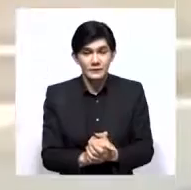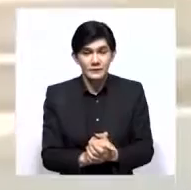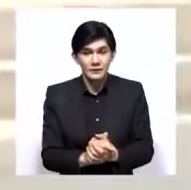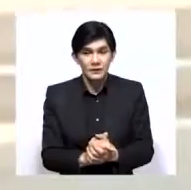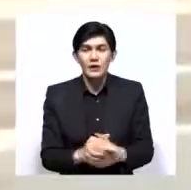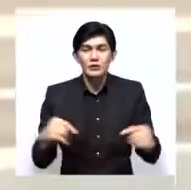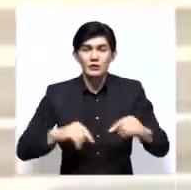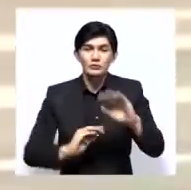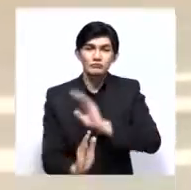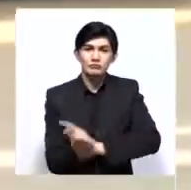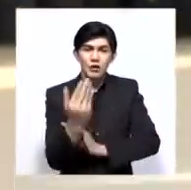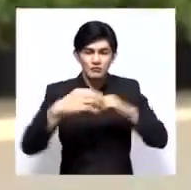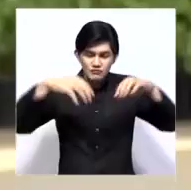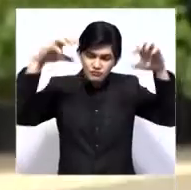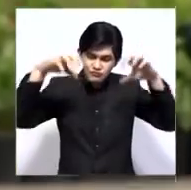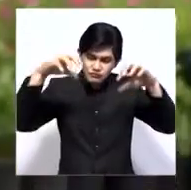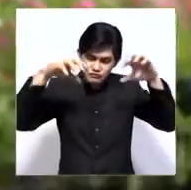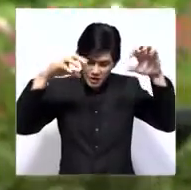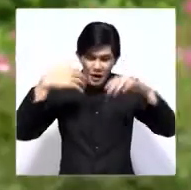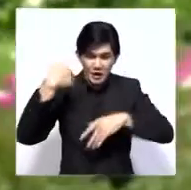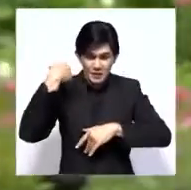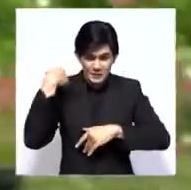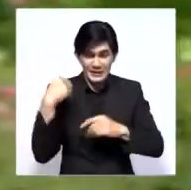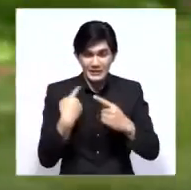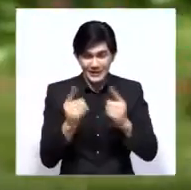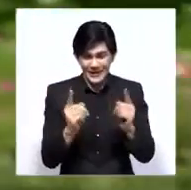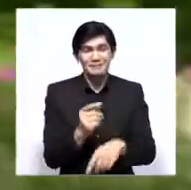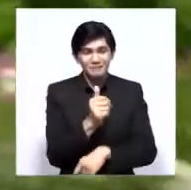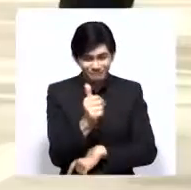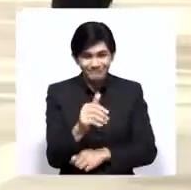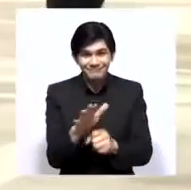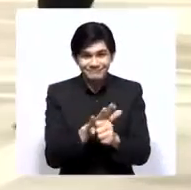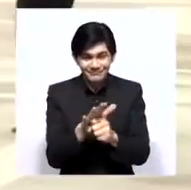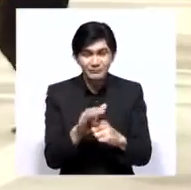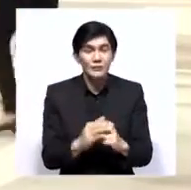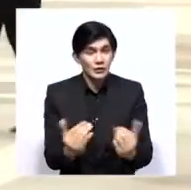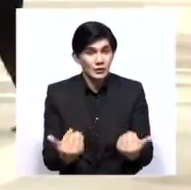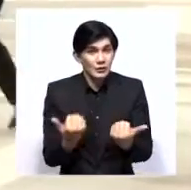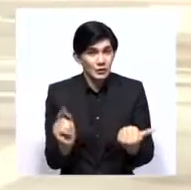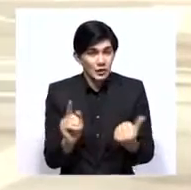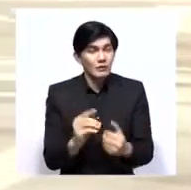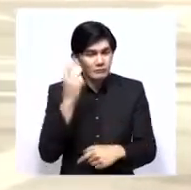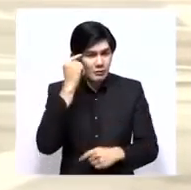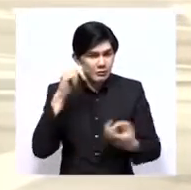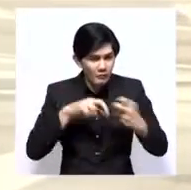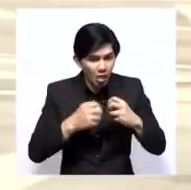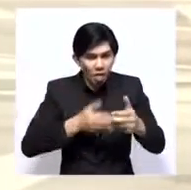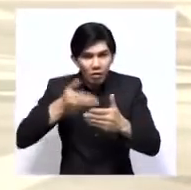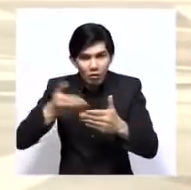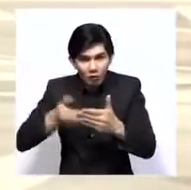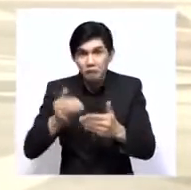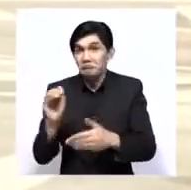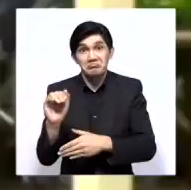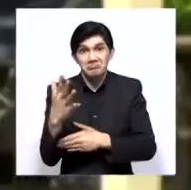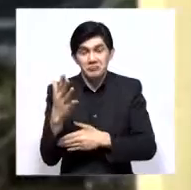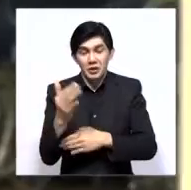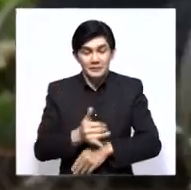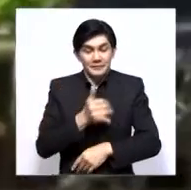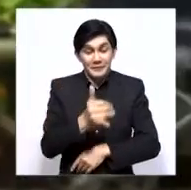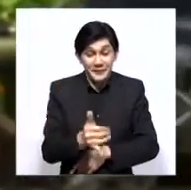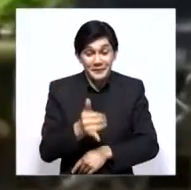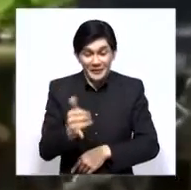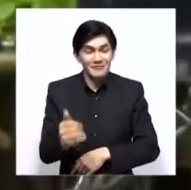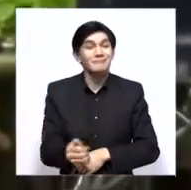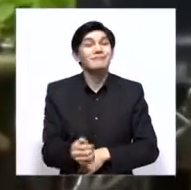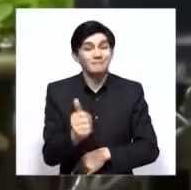ฉ่ำไปด้วยสายฝนแต่ก็ถือว่าเข้ากับบรรยากาศเทศกาลสงกรานต์นะคะและนั่นก็ไม่ได้เป็นปัญหาอุปสรรคต่อประชาชนเลยค่ะเพ